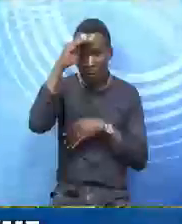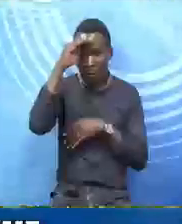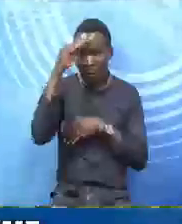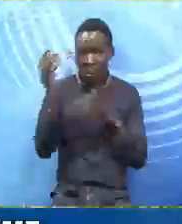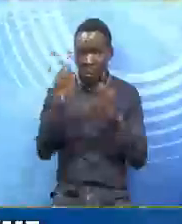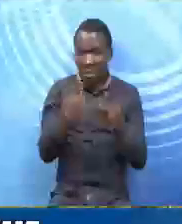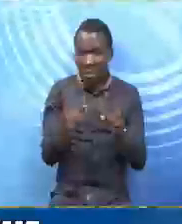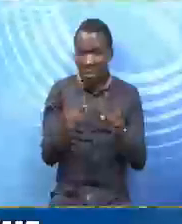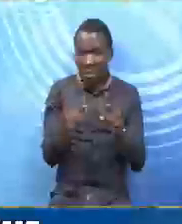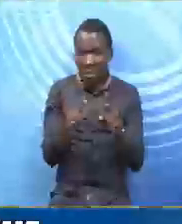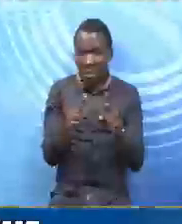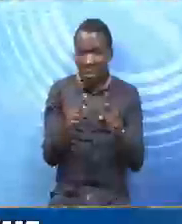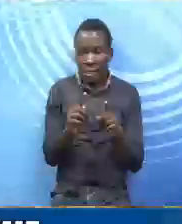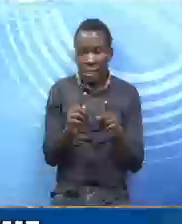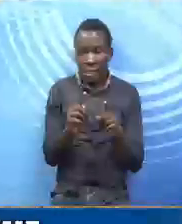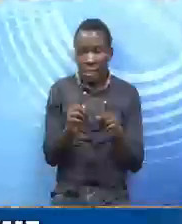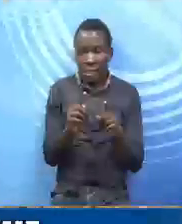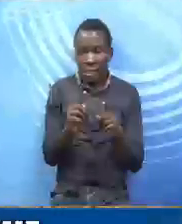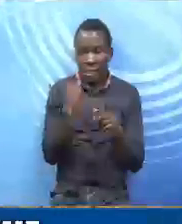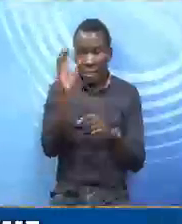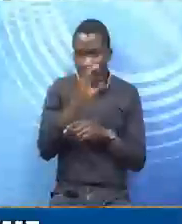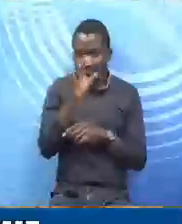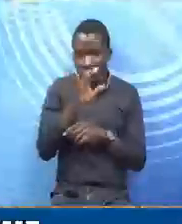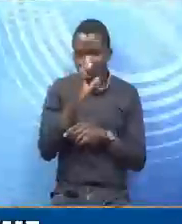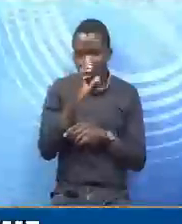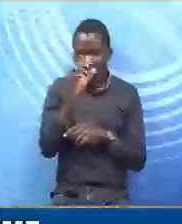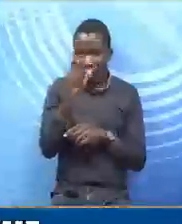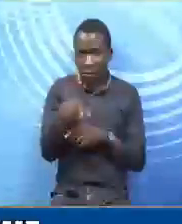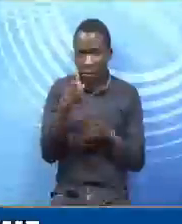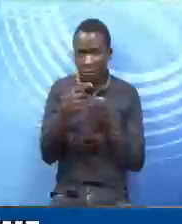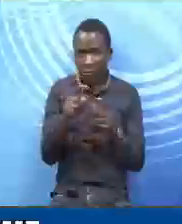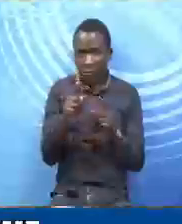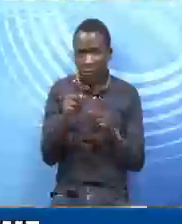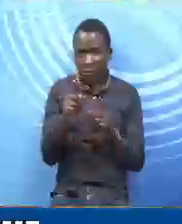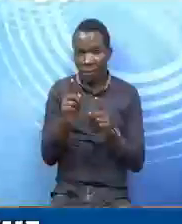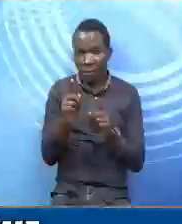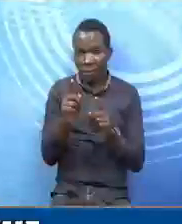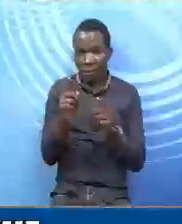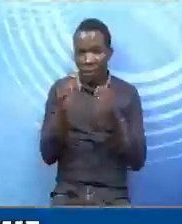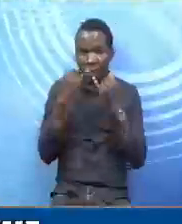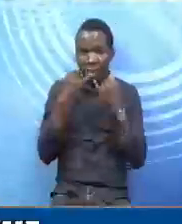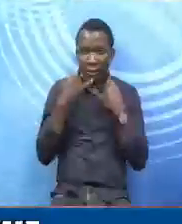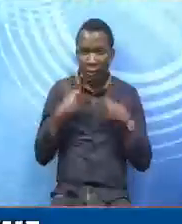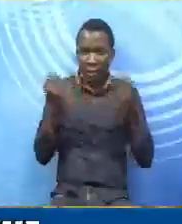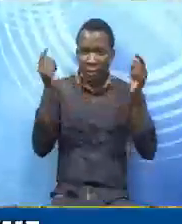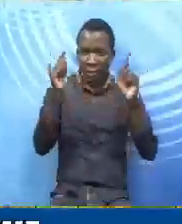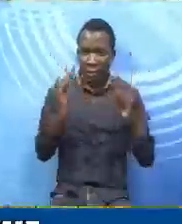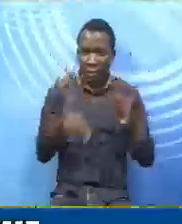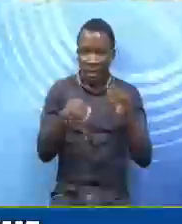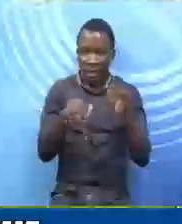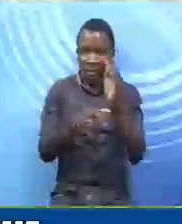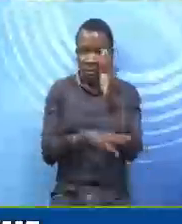cyane ngo turiye byarimo dushakisha umurwayi ajya kwa muganga gusa batubwiye ko yaraje ngo aje